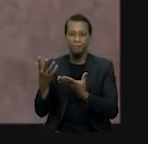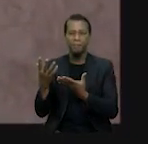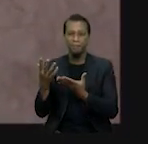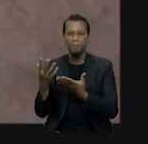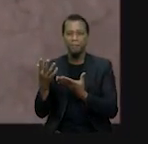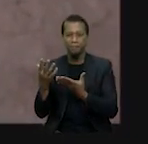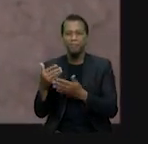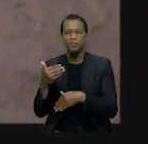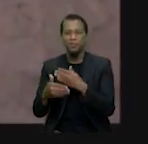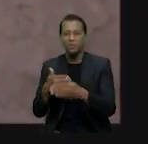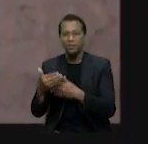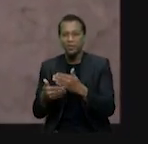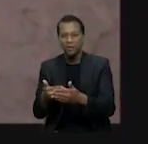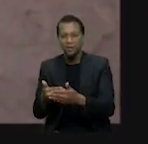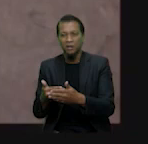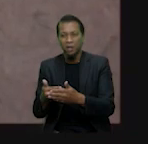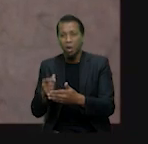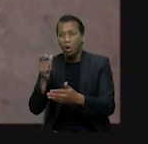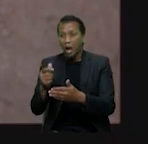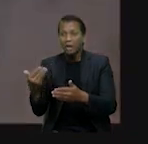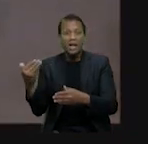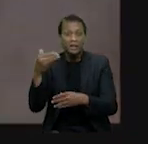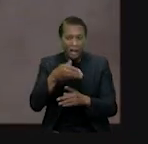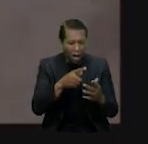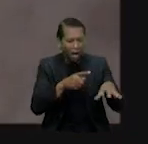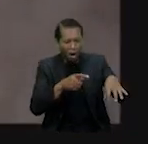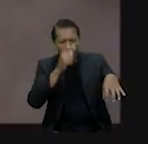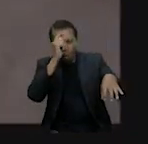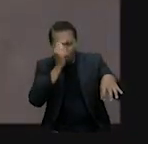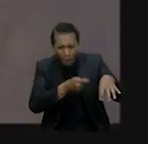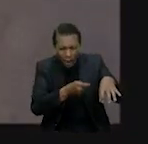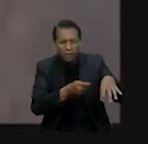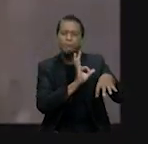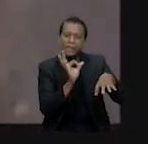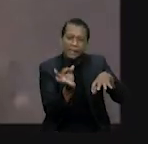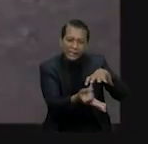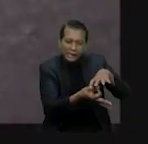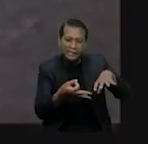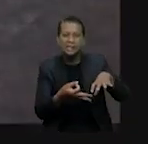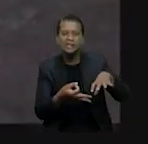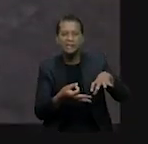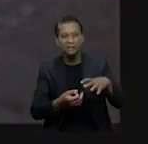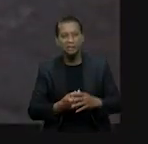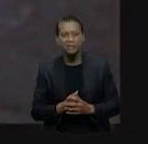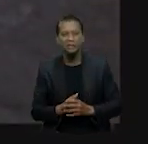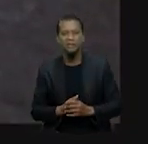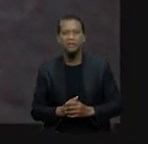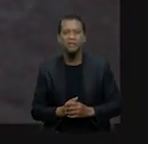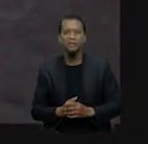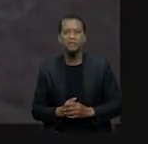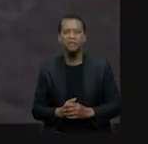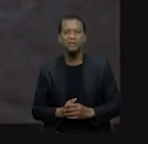seharusnya setiap orang yang mengunjungi tempat tersebut untuk menjaga kelestariannya dari Depok Jawa Barat